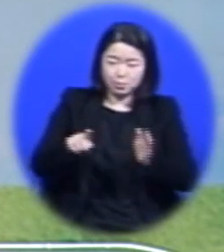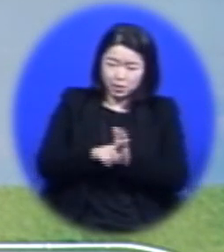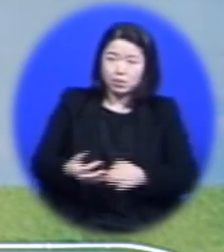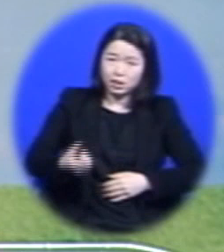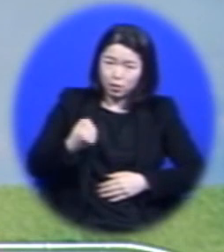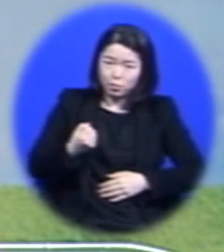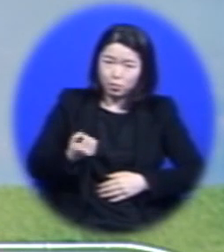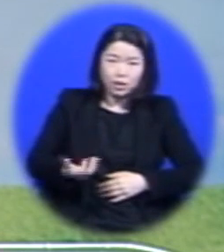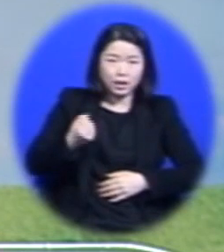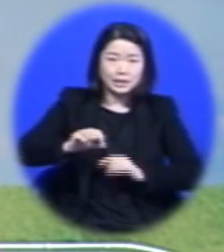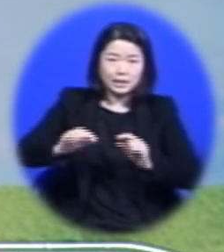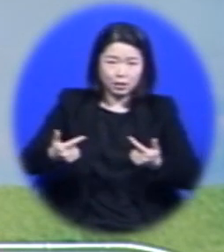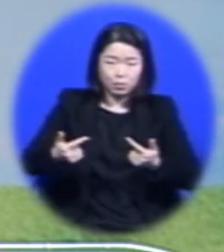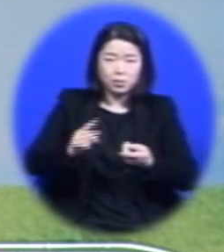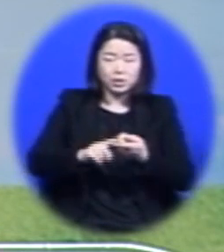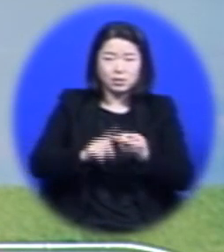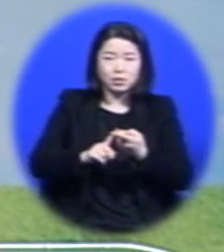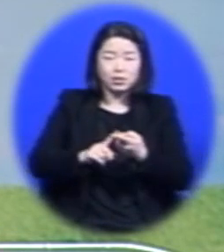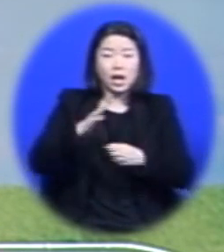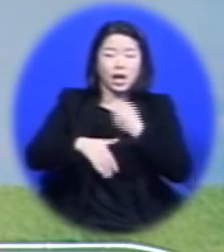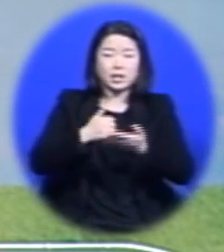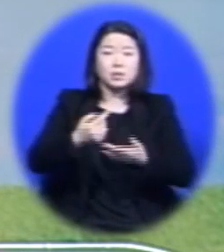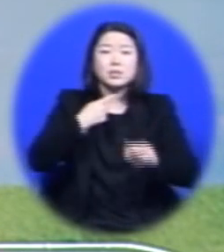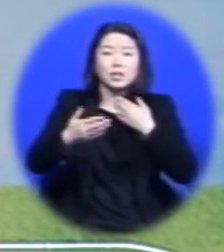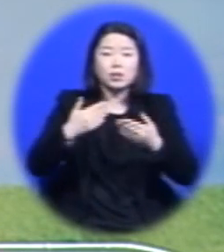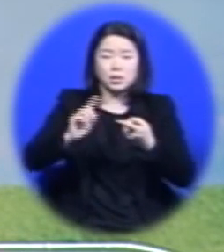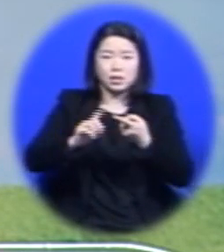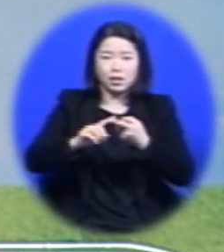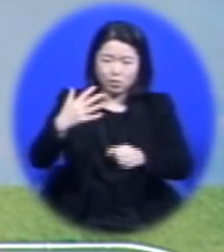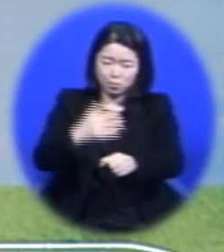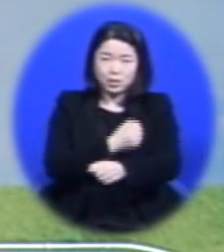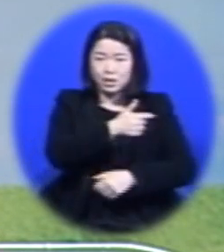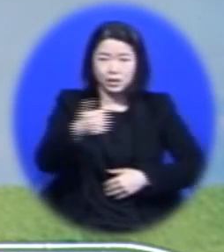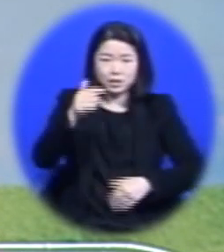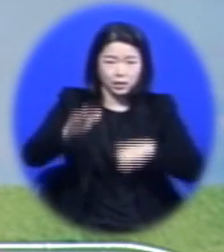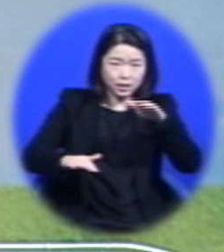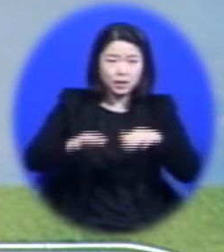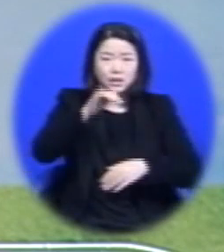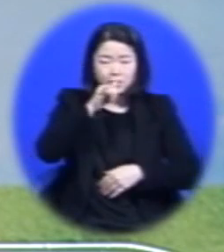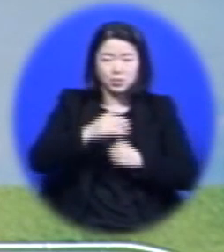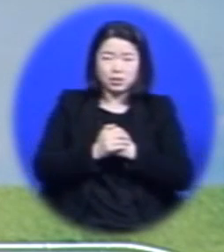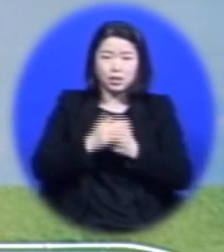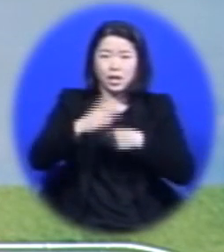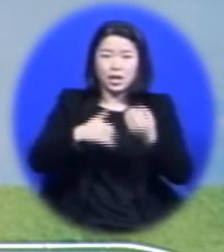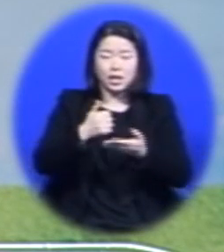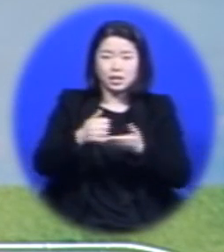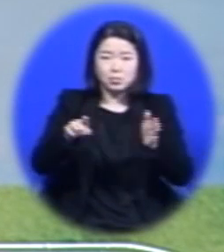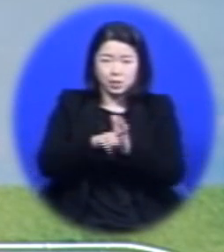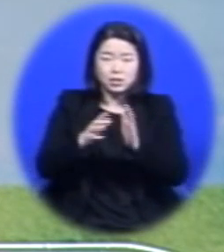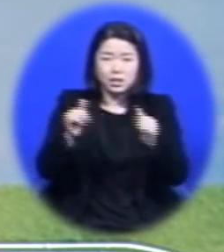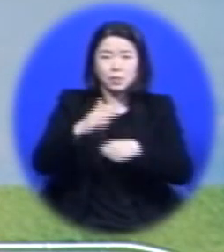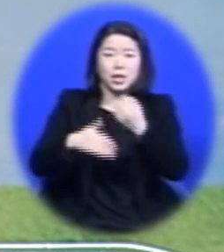는 우리가 하나님을 체험하는 데 이건 엄청난 차이가 있습니다 하나님을 믿는 사람은 하나님을 체험합니다